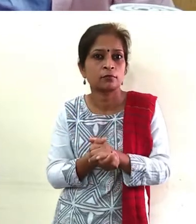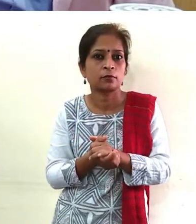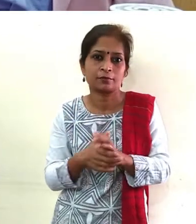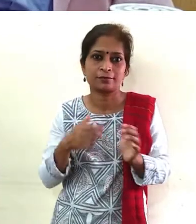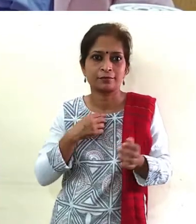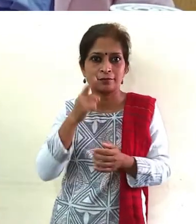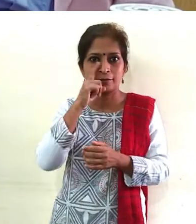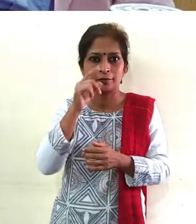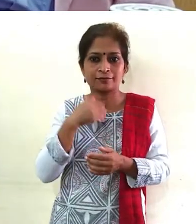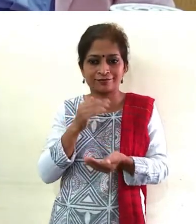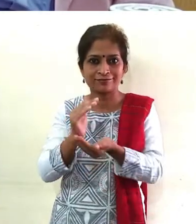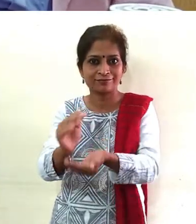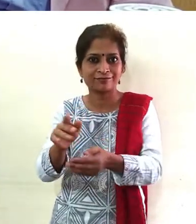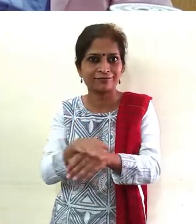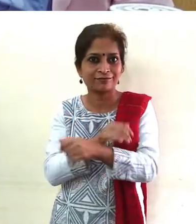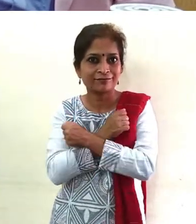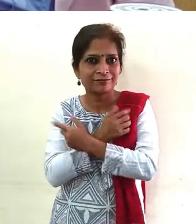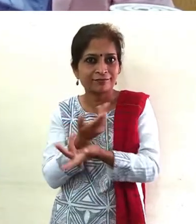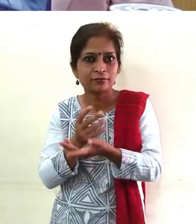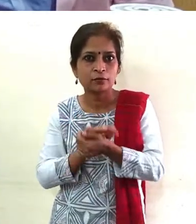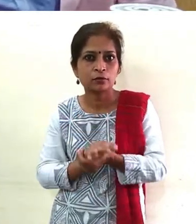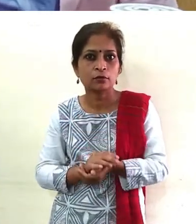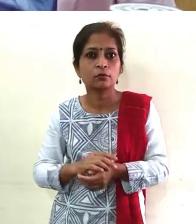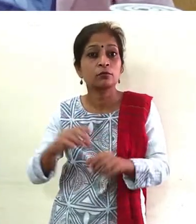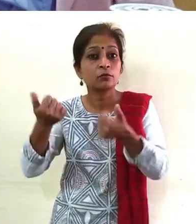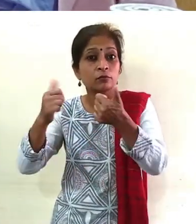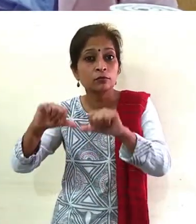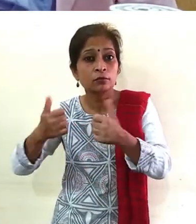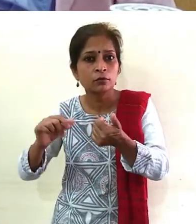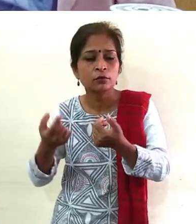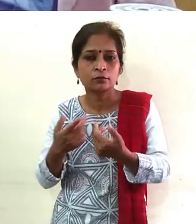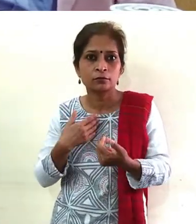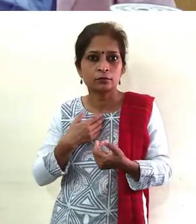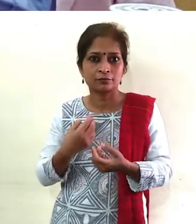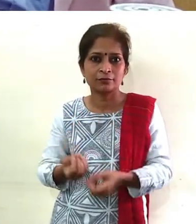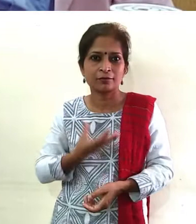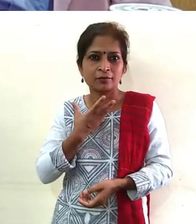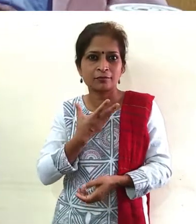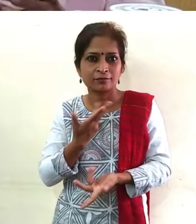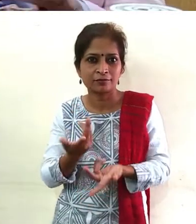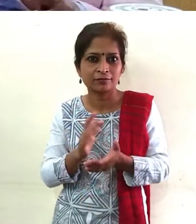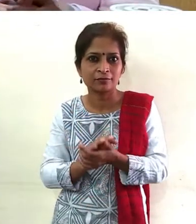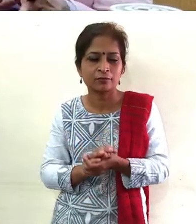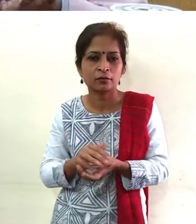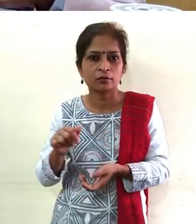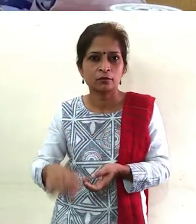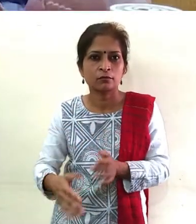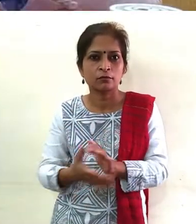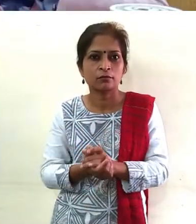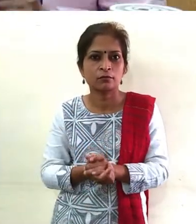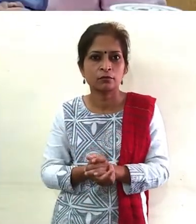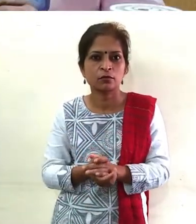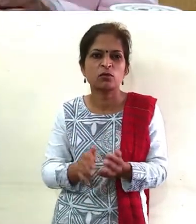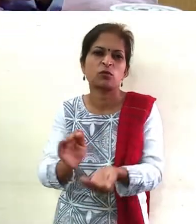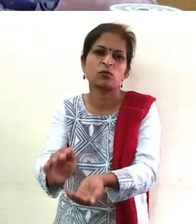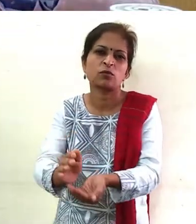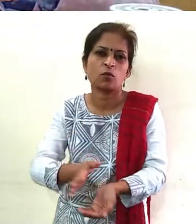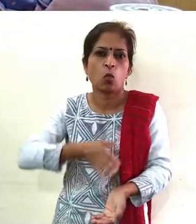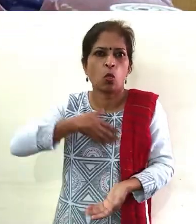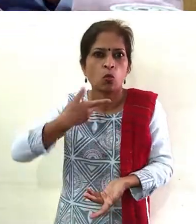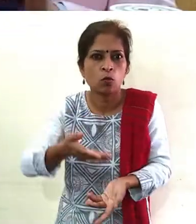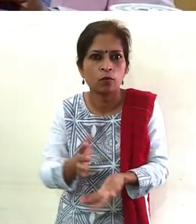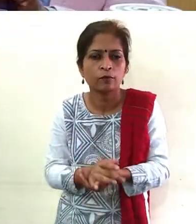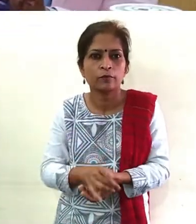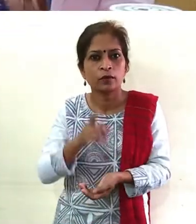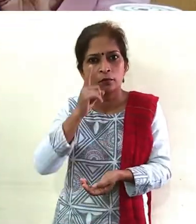जैसे कि माँ को उसका बच्चा प्रिय होता है, तो उसका भला बुरा हर चीज से खुश होती है। आपने कभी देखा है कि माँ को अरे अरे अरे उल्टी कर दिया,